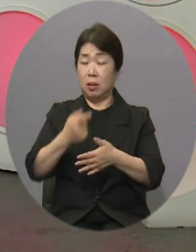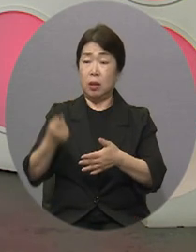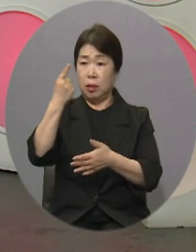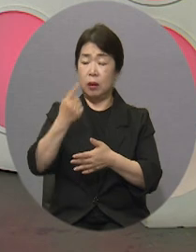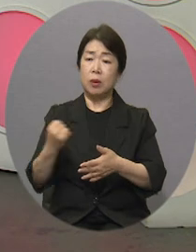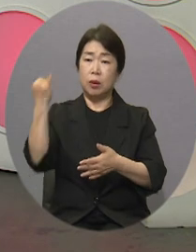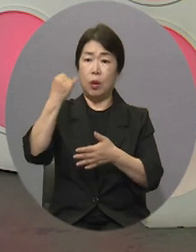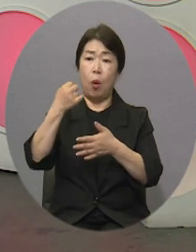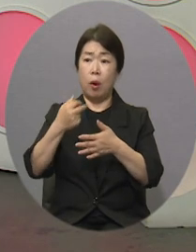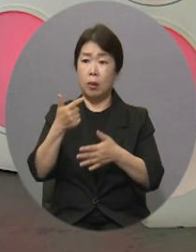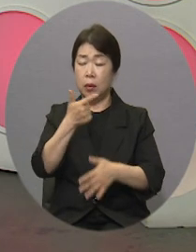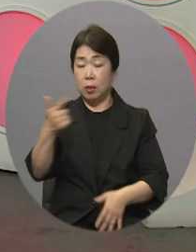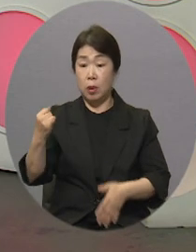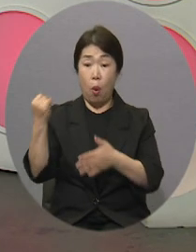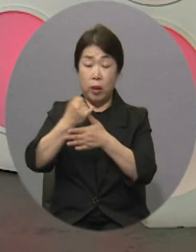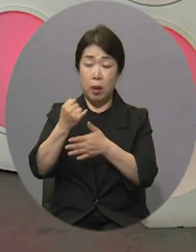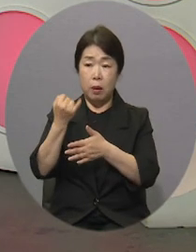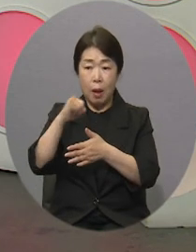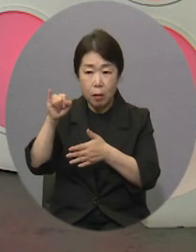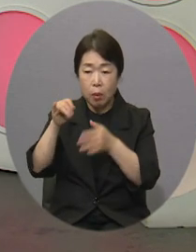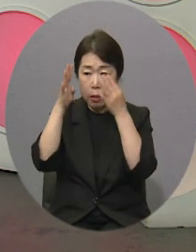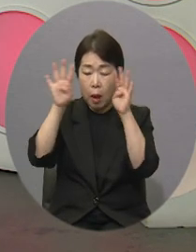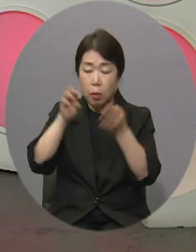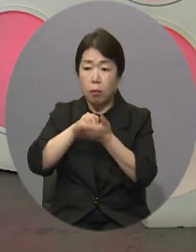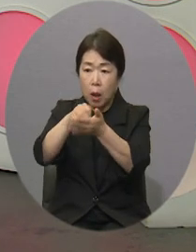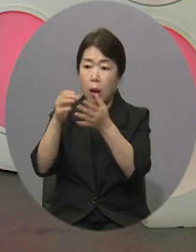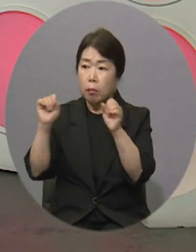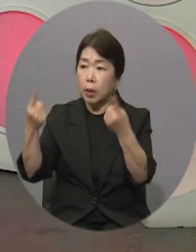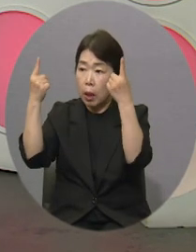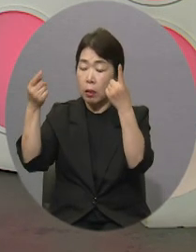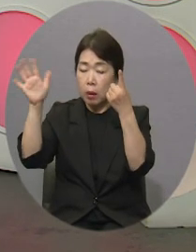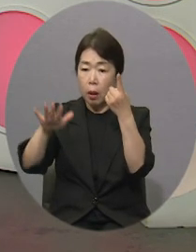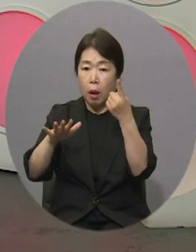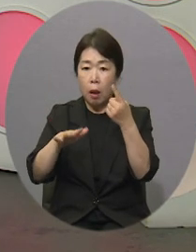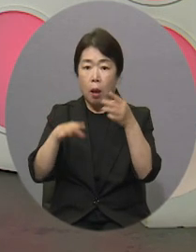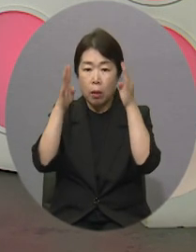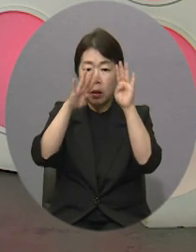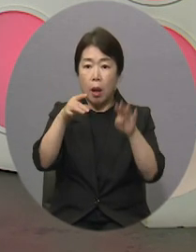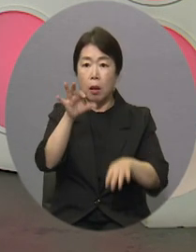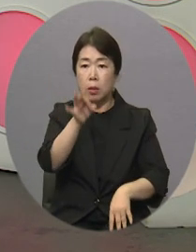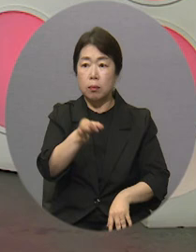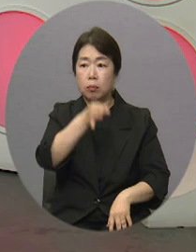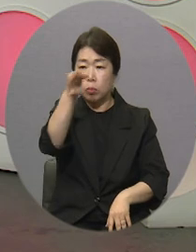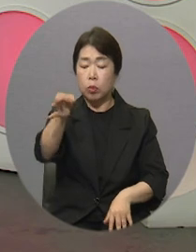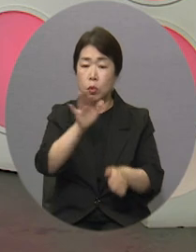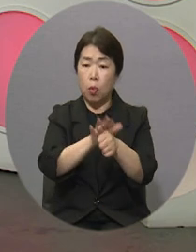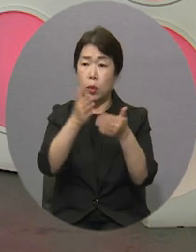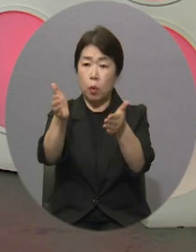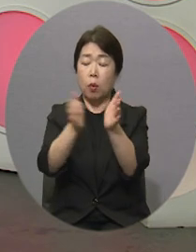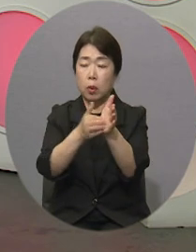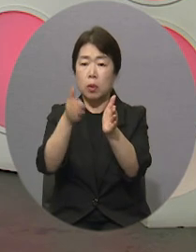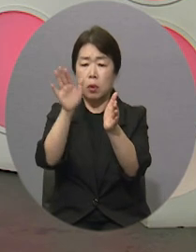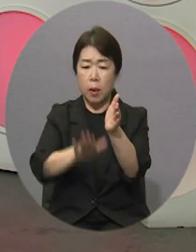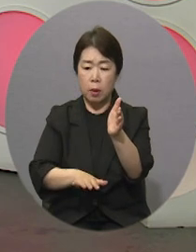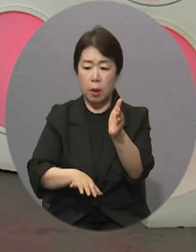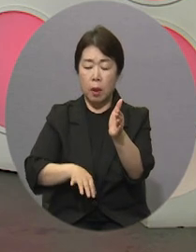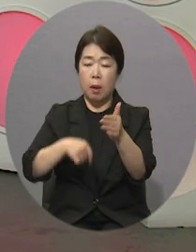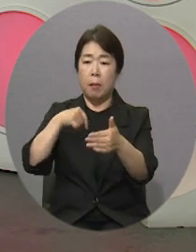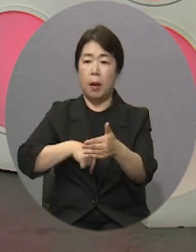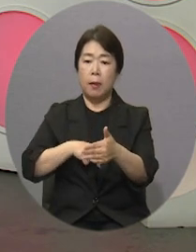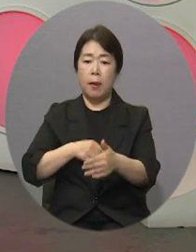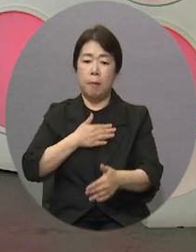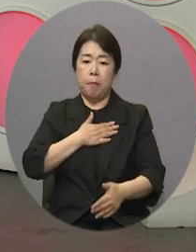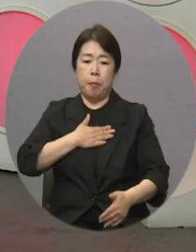엄마가 등록금을 보태주었다는 말을 들었습니다. 입으로는 잘 됐다고 말해도 가슴에는 싸한